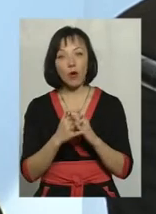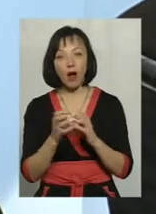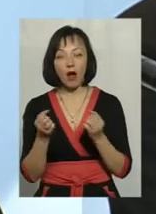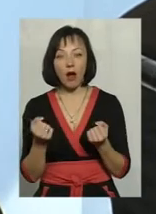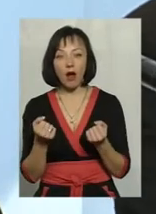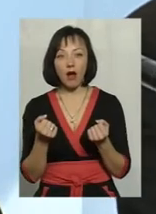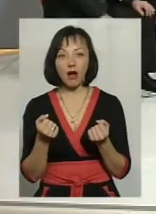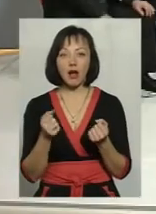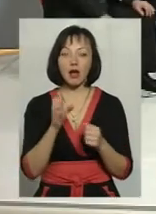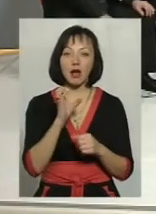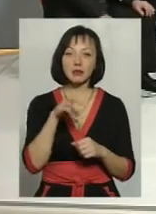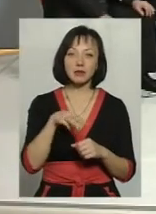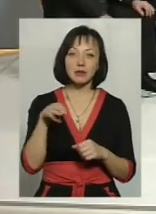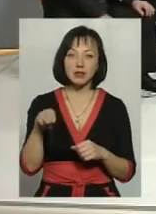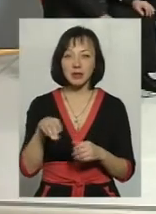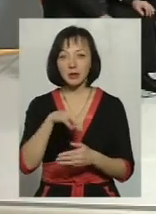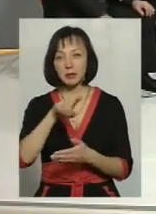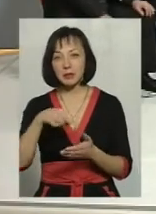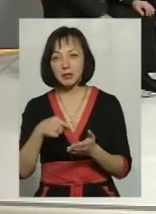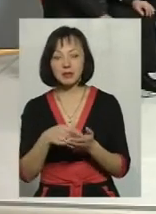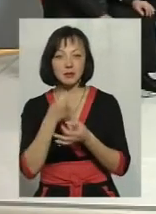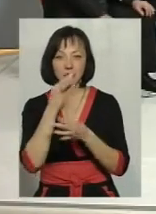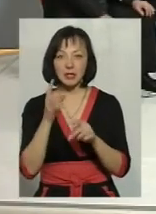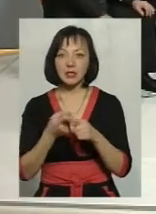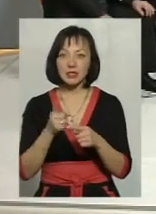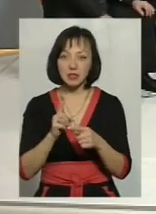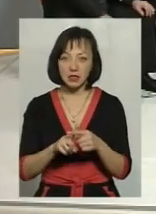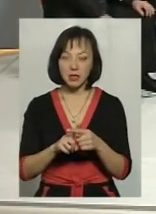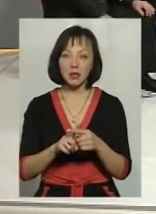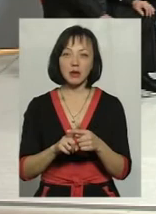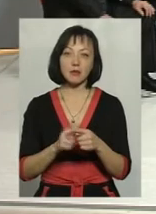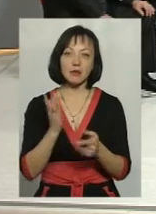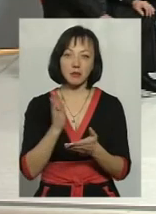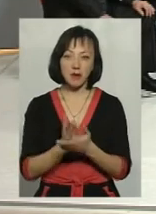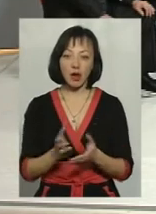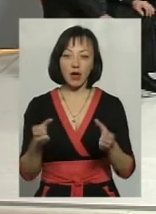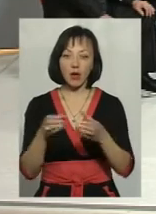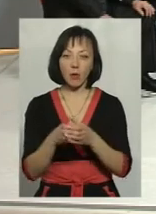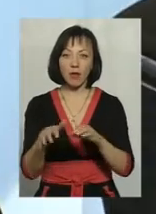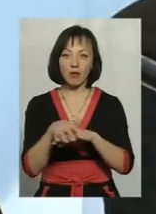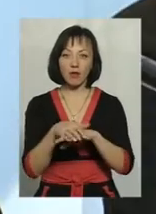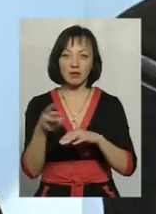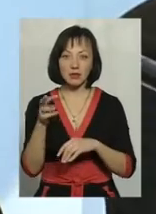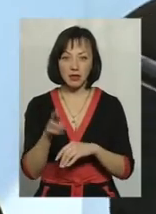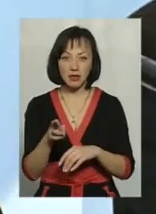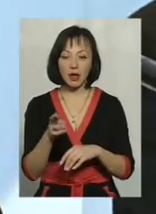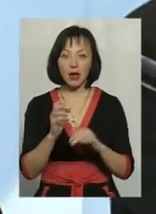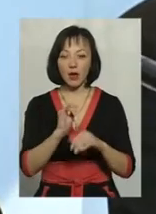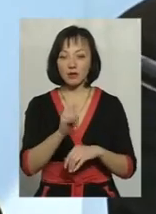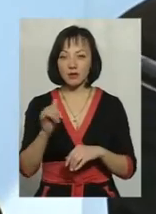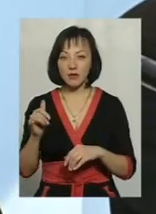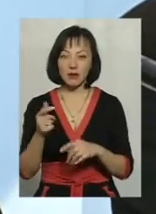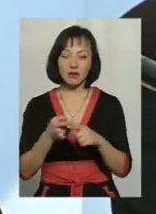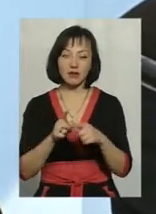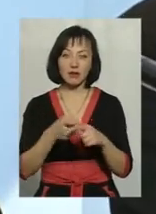там селище міського типу, і місто, і де завгодно. Це має певна група населення, яке в розливайку заходить